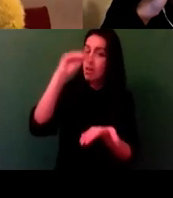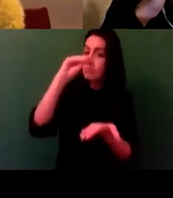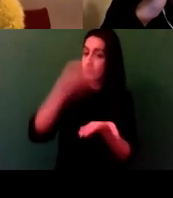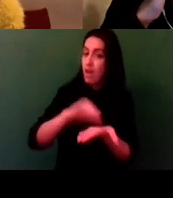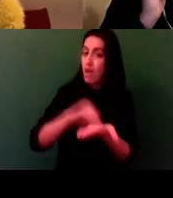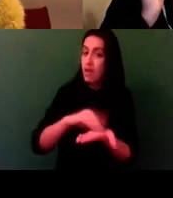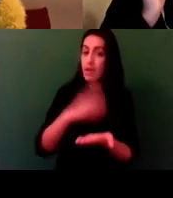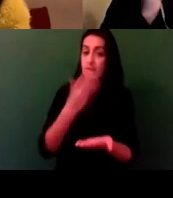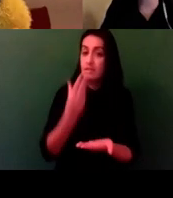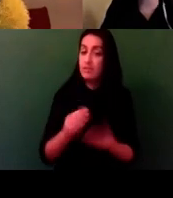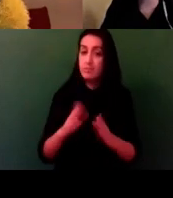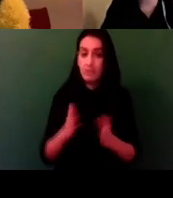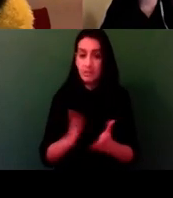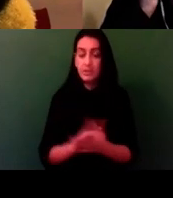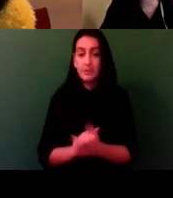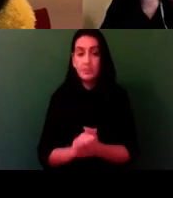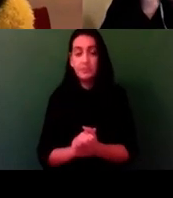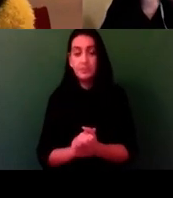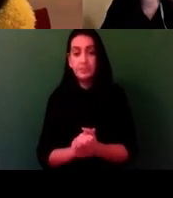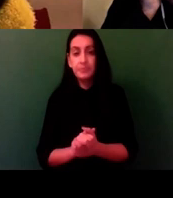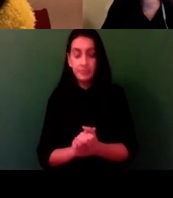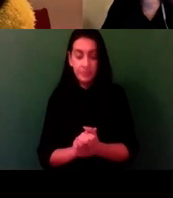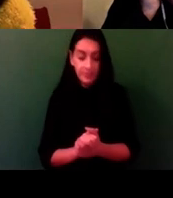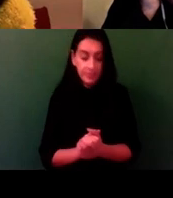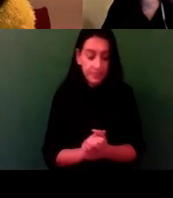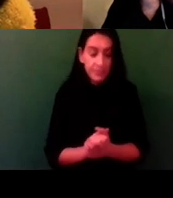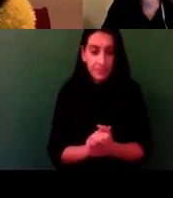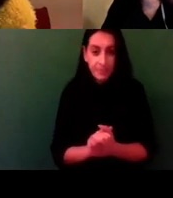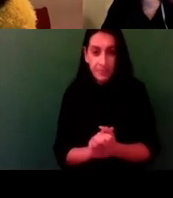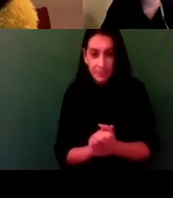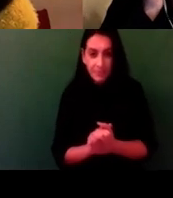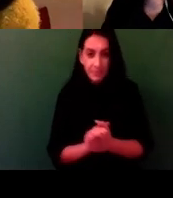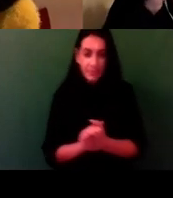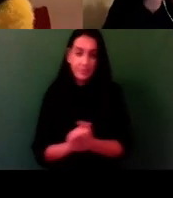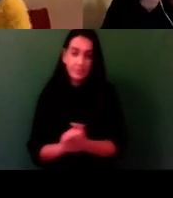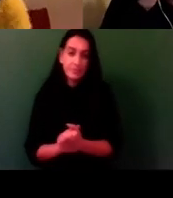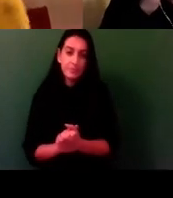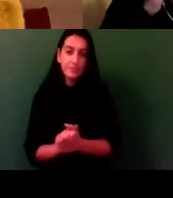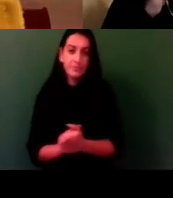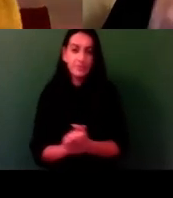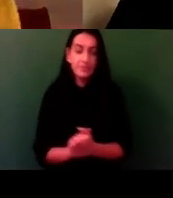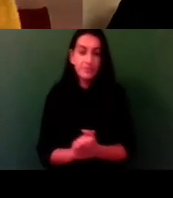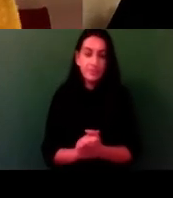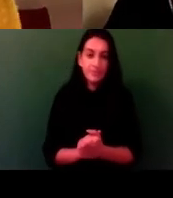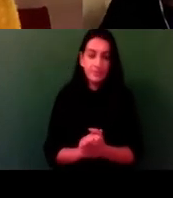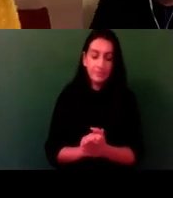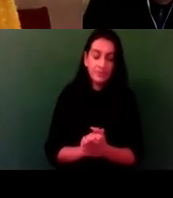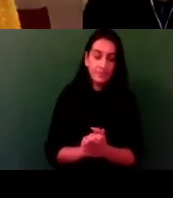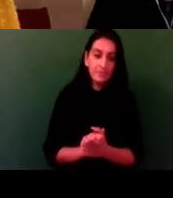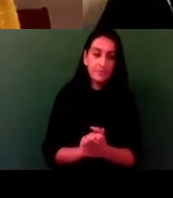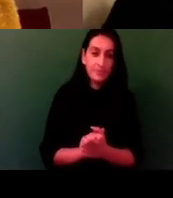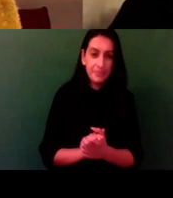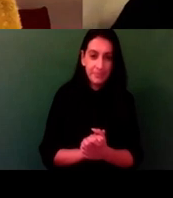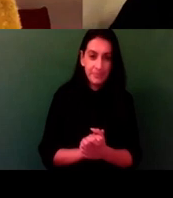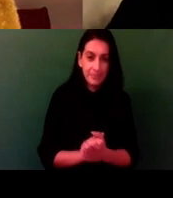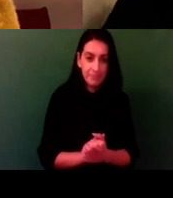diyeyim. Emre söz istemiş ve de evet, sonra Emre. Yelta söz istemiş. Yelta söz istemiş. Emre. Geliyor